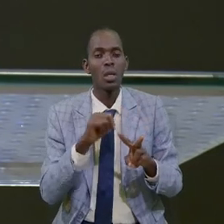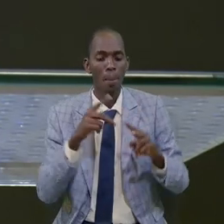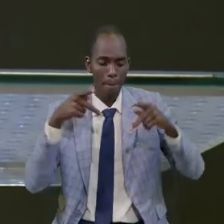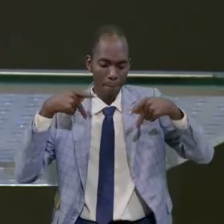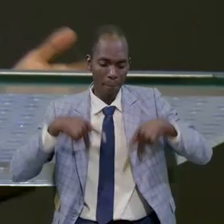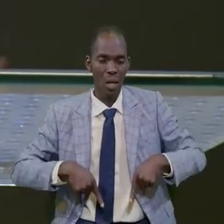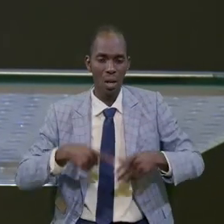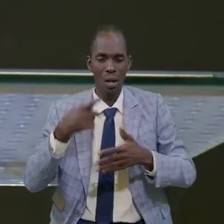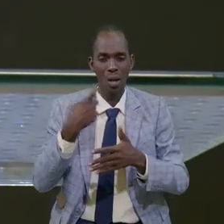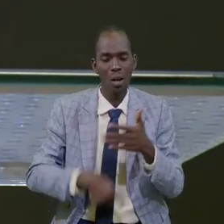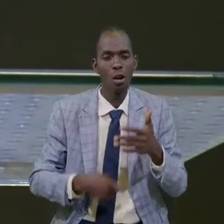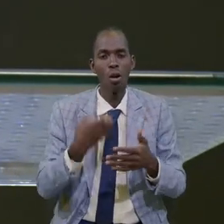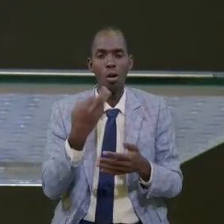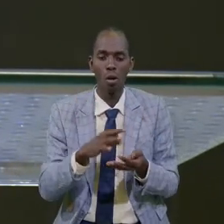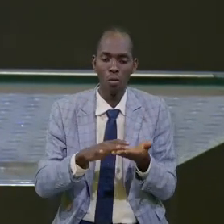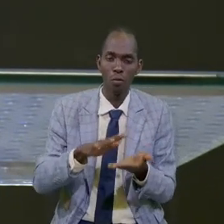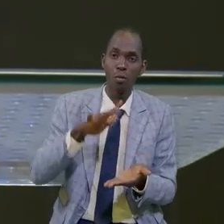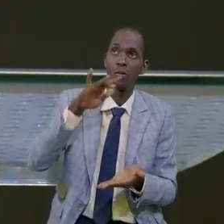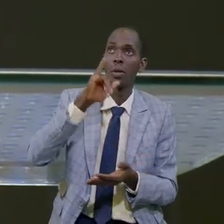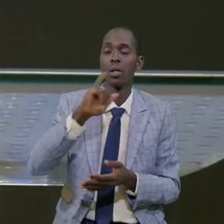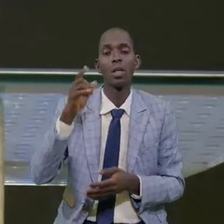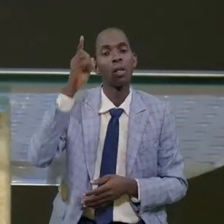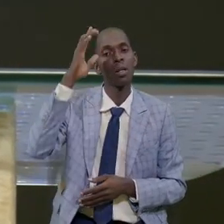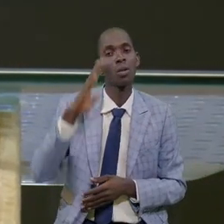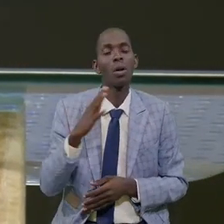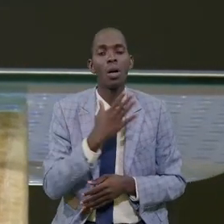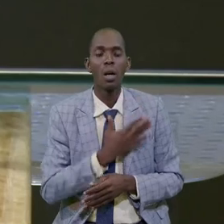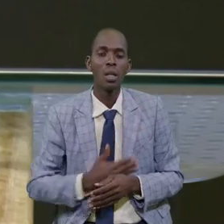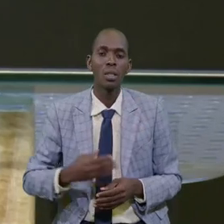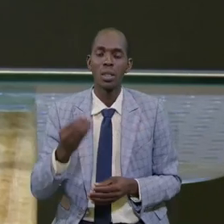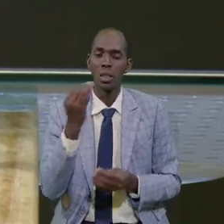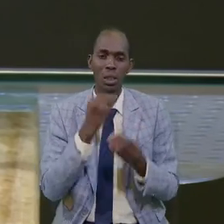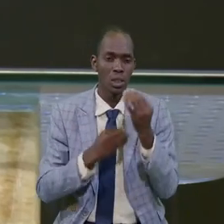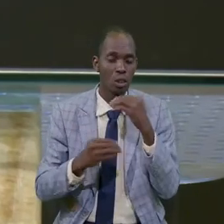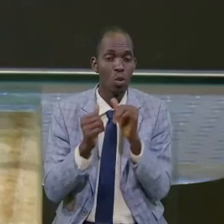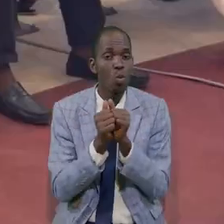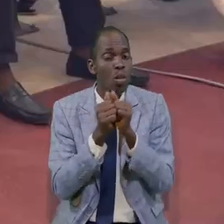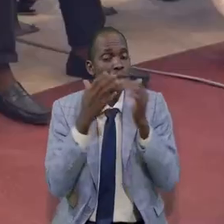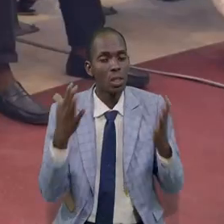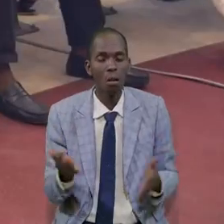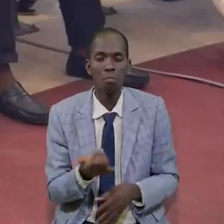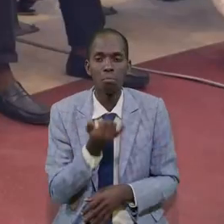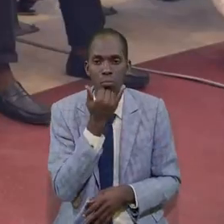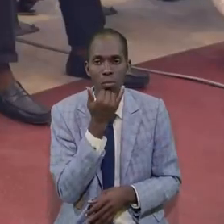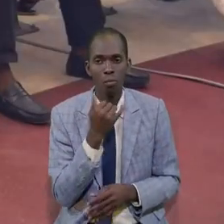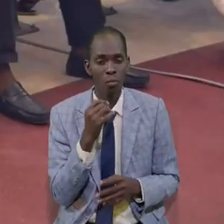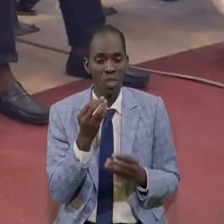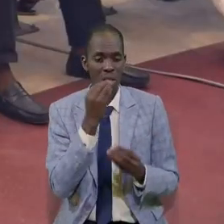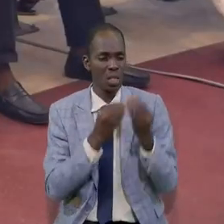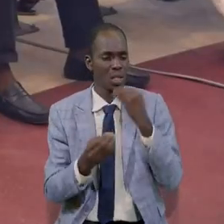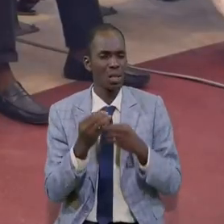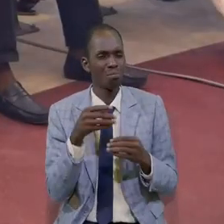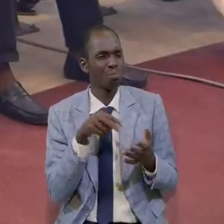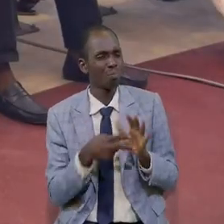prix personnel de glorifier Dieu et manger sans scandale.